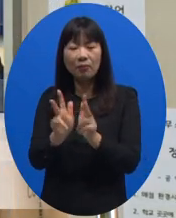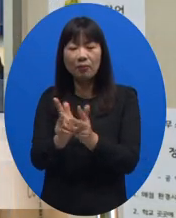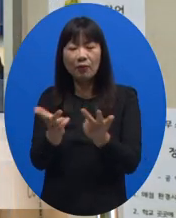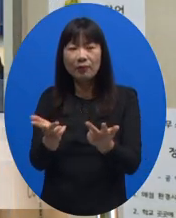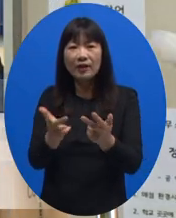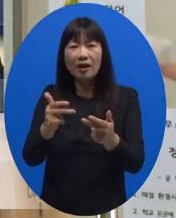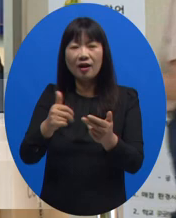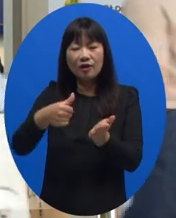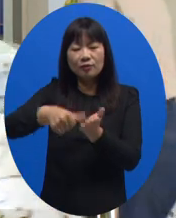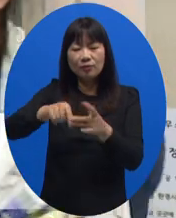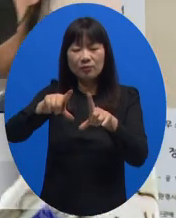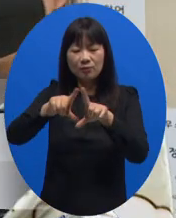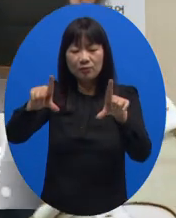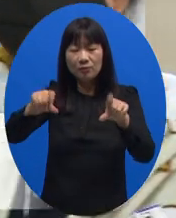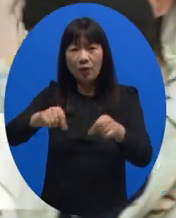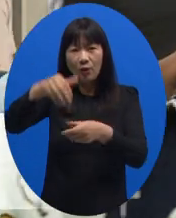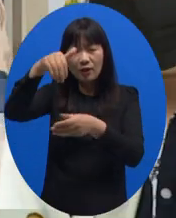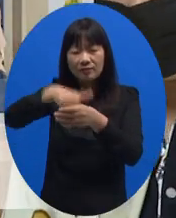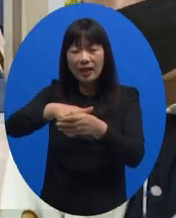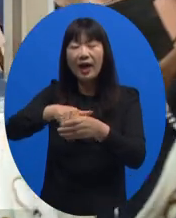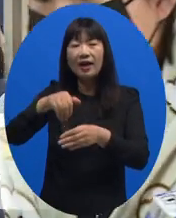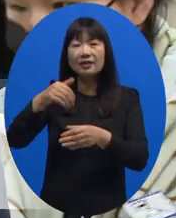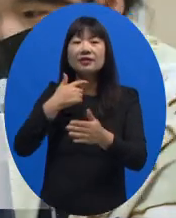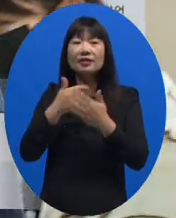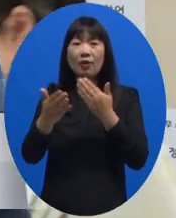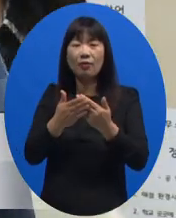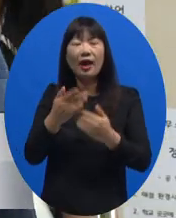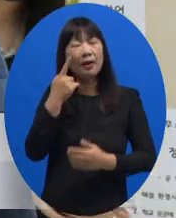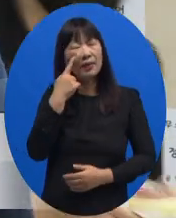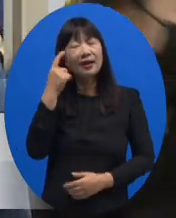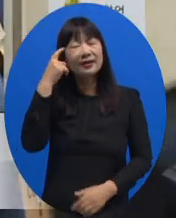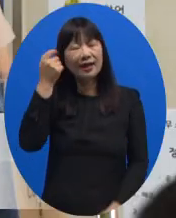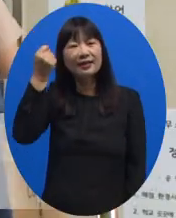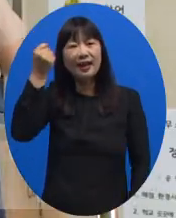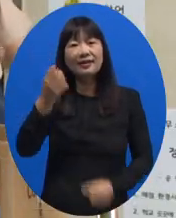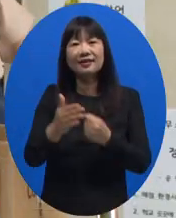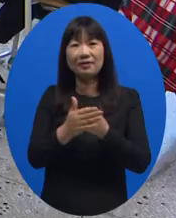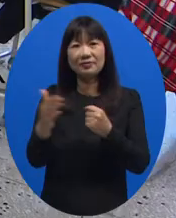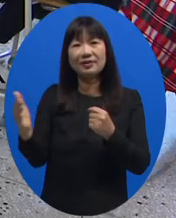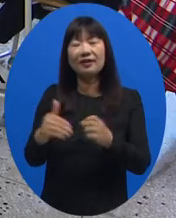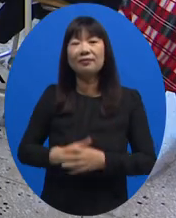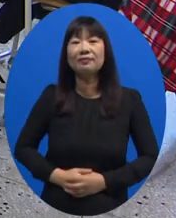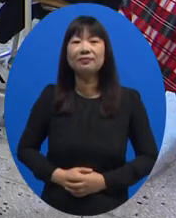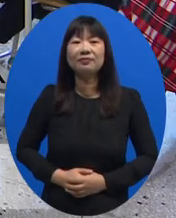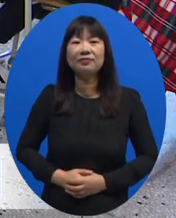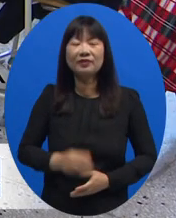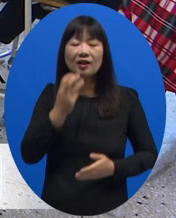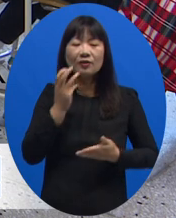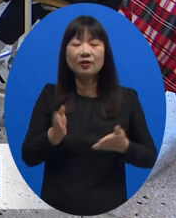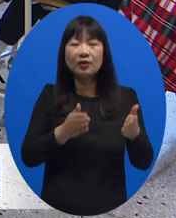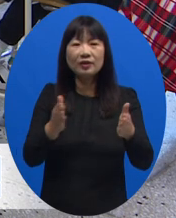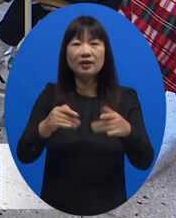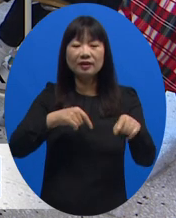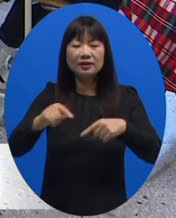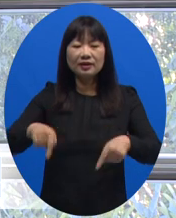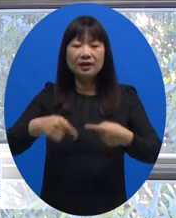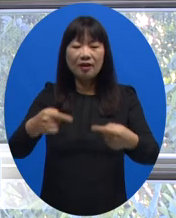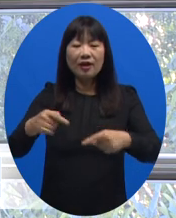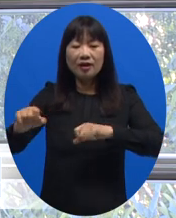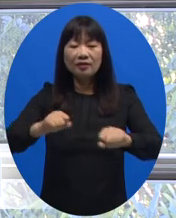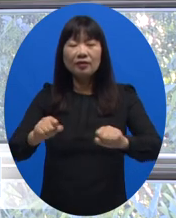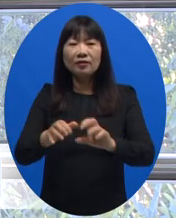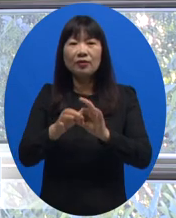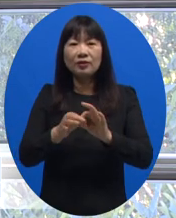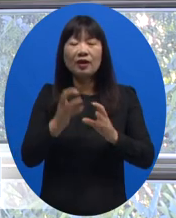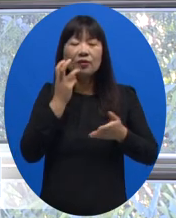투표의 용지에 기표하는 그런 과정들을 경험해보면 얼마나 좋을까라는 생각에서 했고요. 경기도는 정치 참여 활성화를 위해